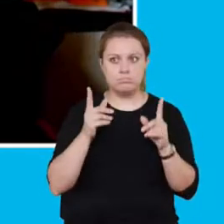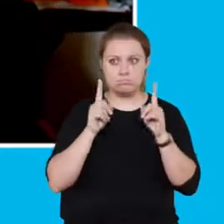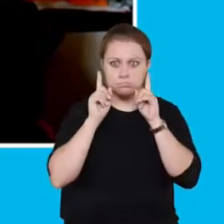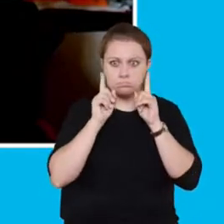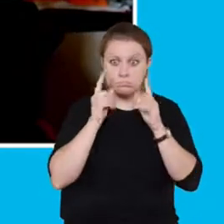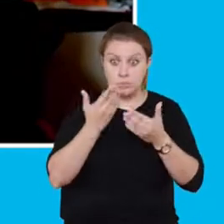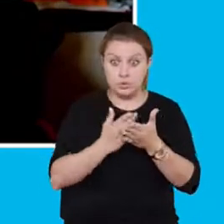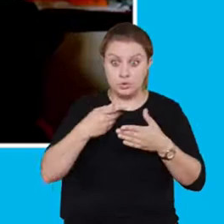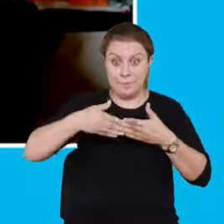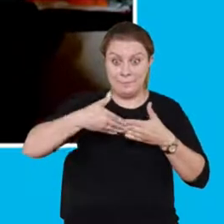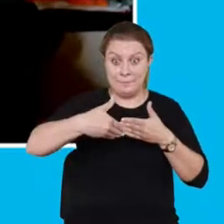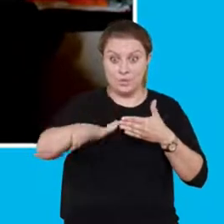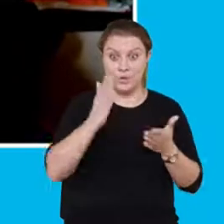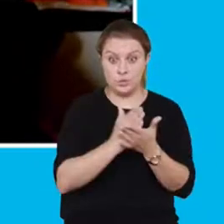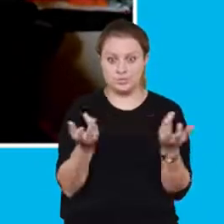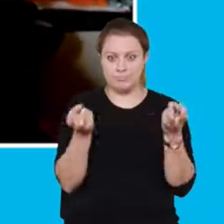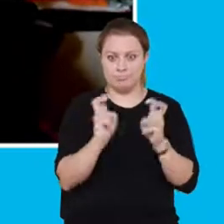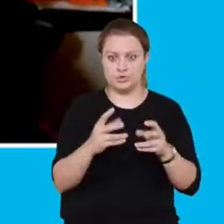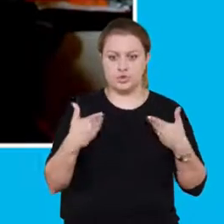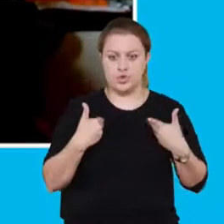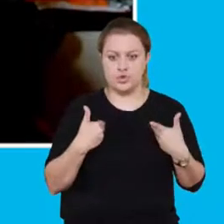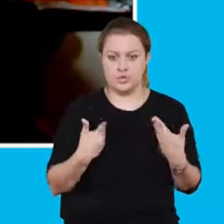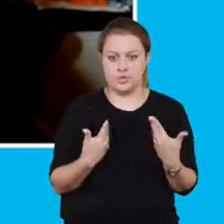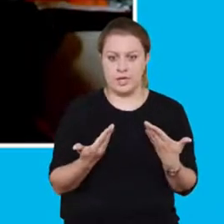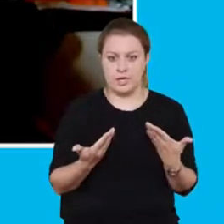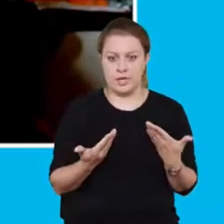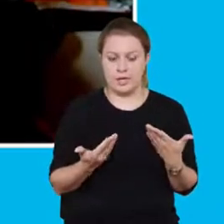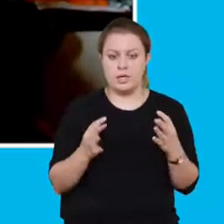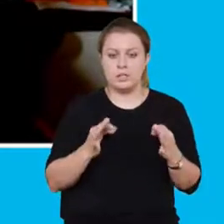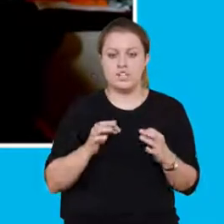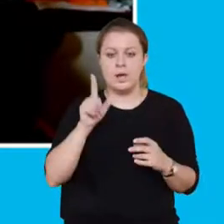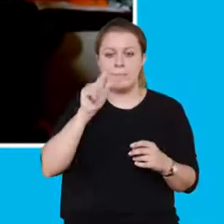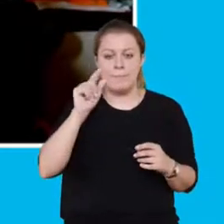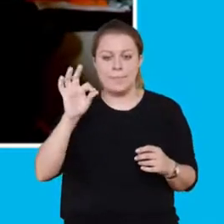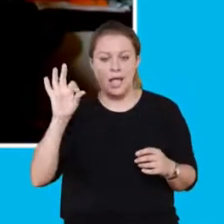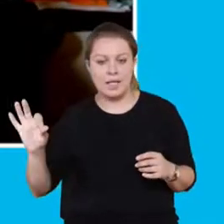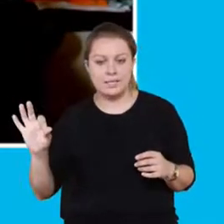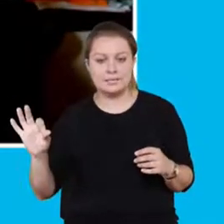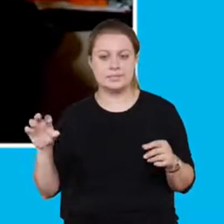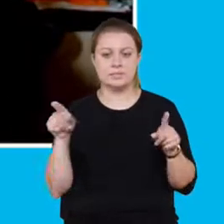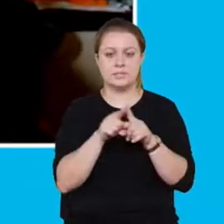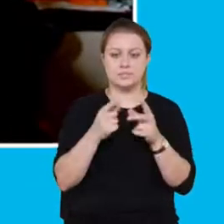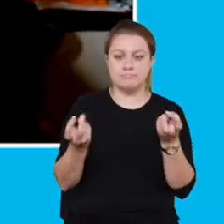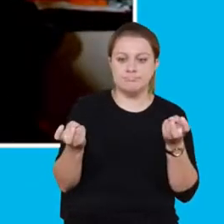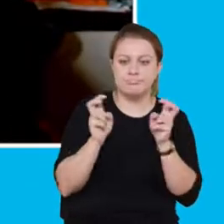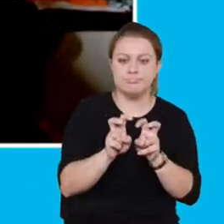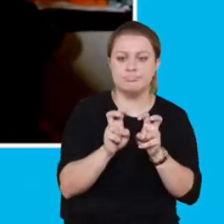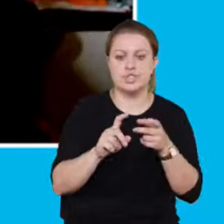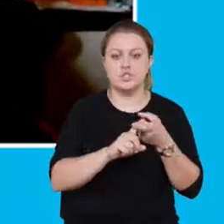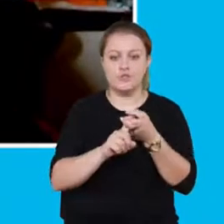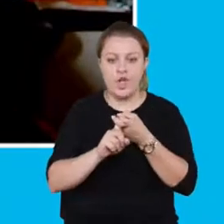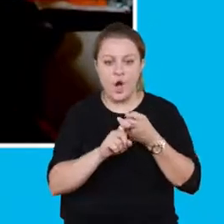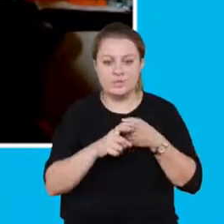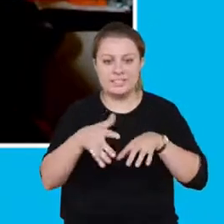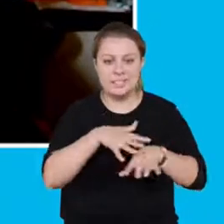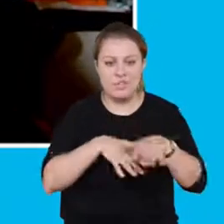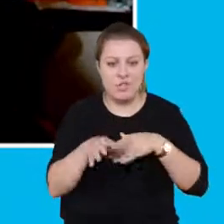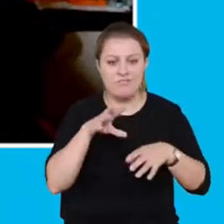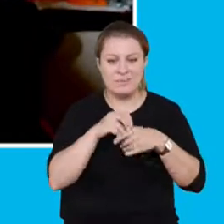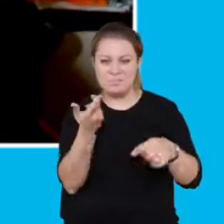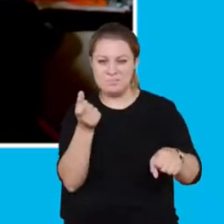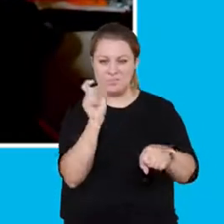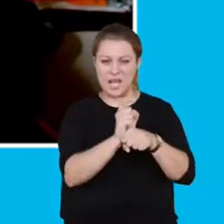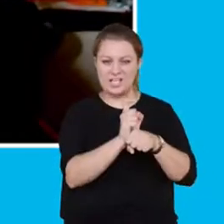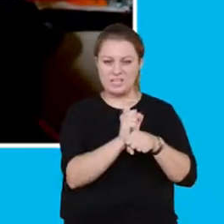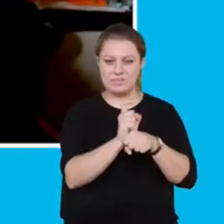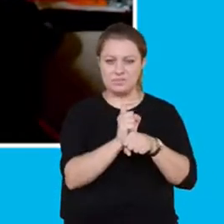życie. Mobilizacja, prawda, między innymi PPS, przede wszystkim związków zawodowych, przeciwko tej wizji,